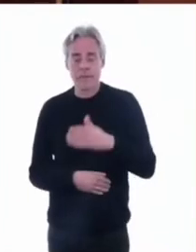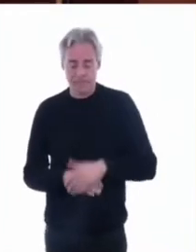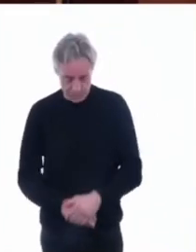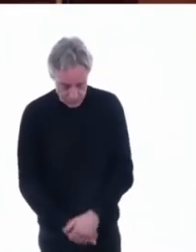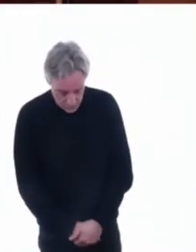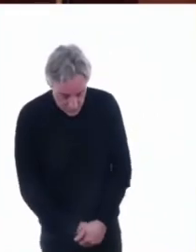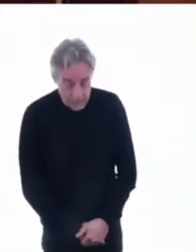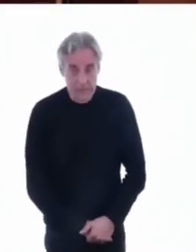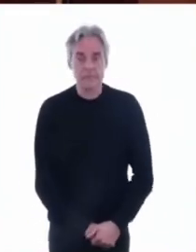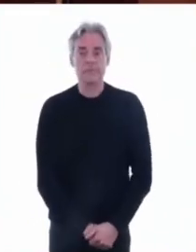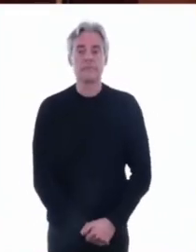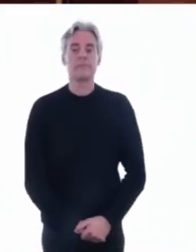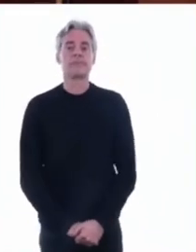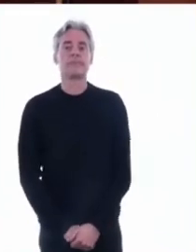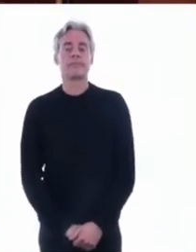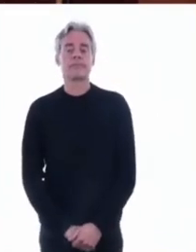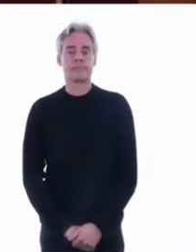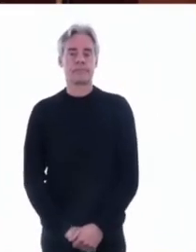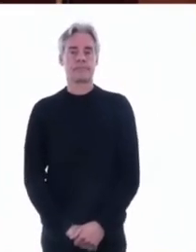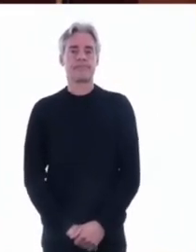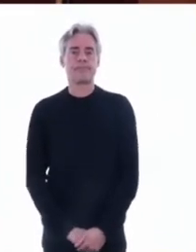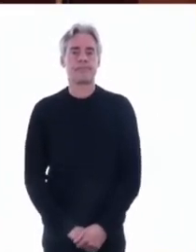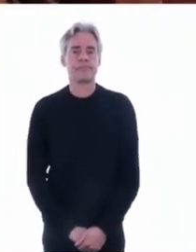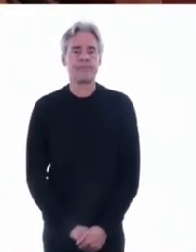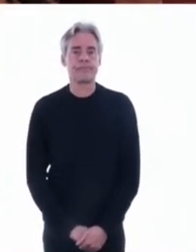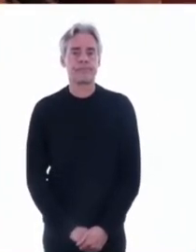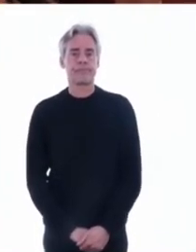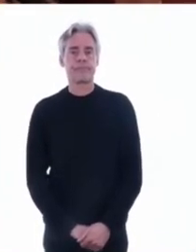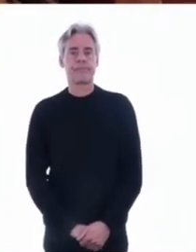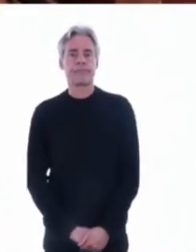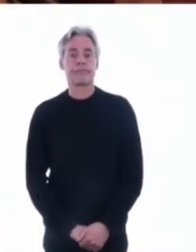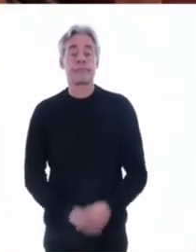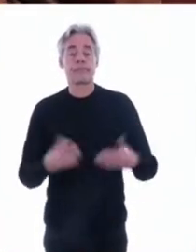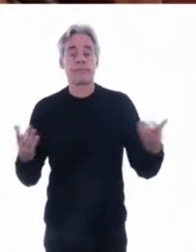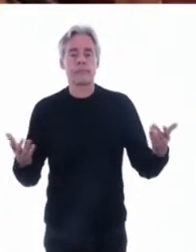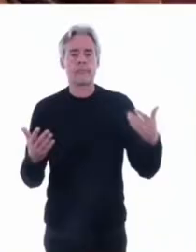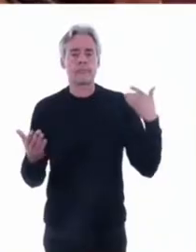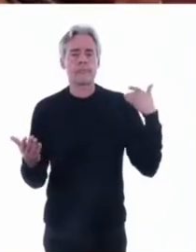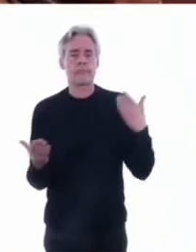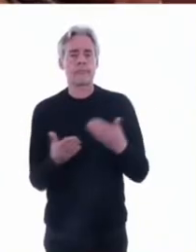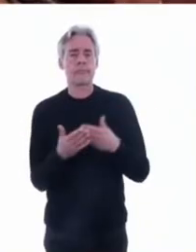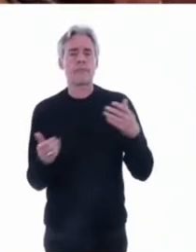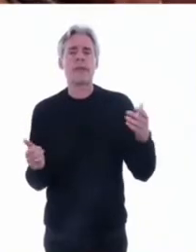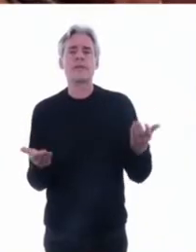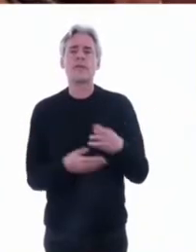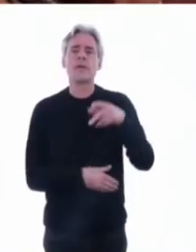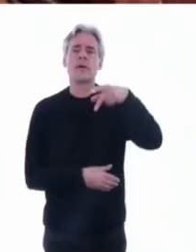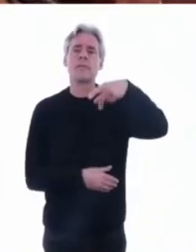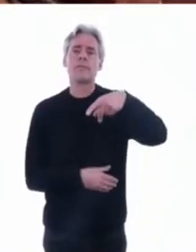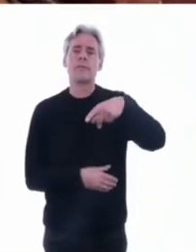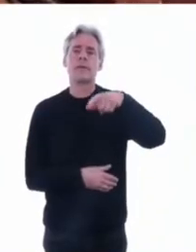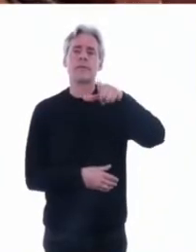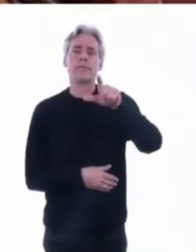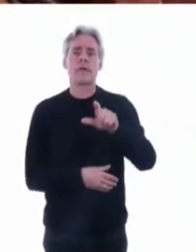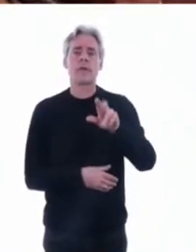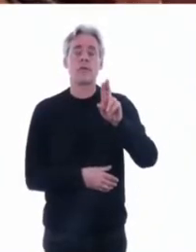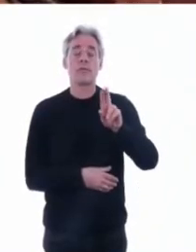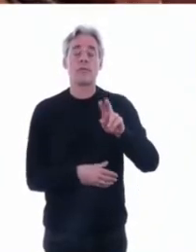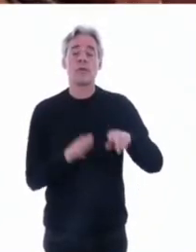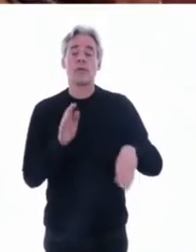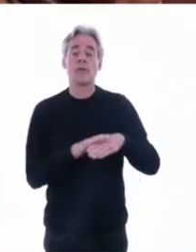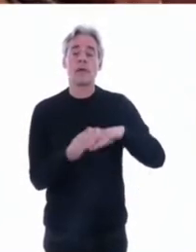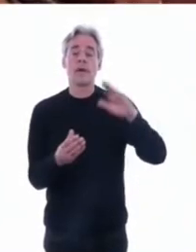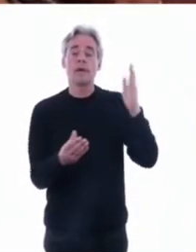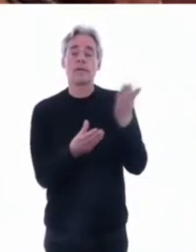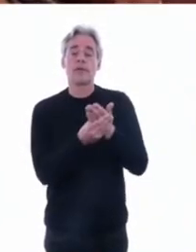Siary. Merci, monsieur le maire. Alors finalement, qu'est-ce qu'un PLU? C'est un document technique.